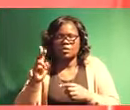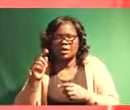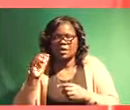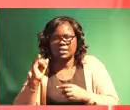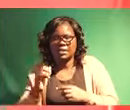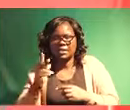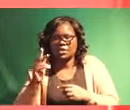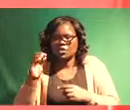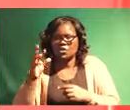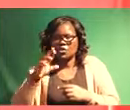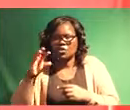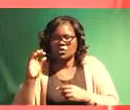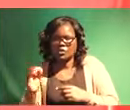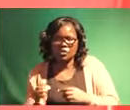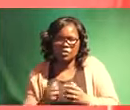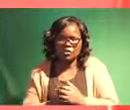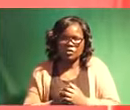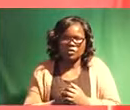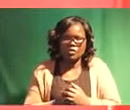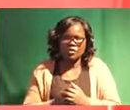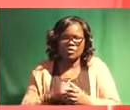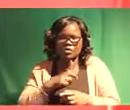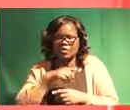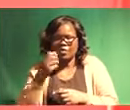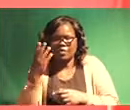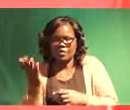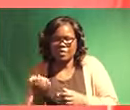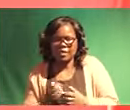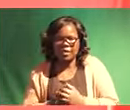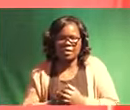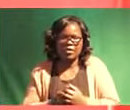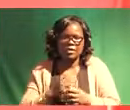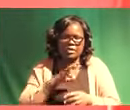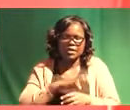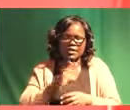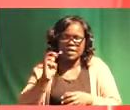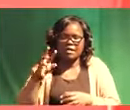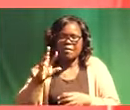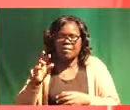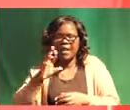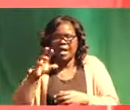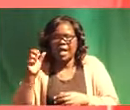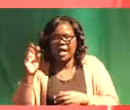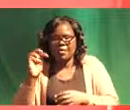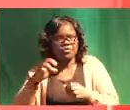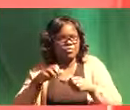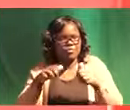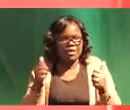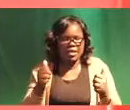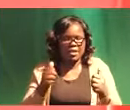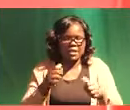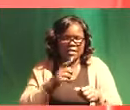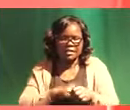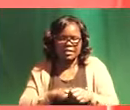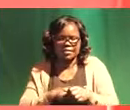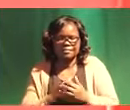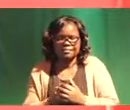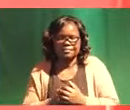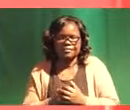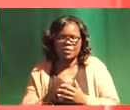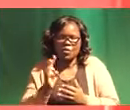Kiolo sikasika itokee huko. Tukipata hiyo maram itakuwa ni mzuri. Naona munda huko na sisi